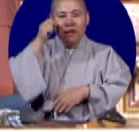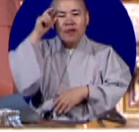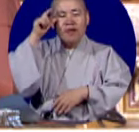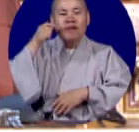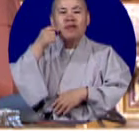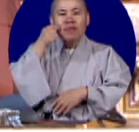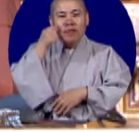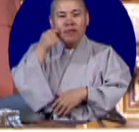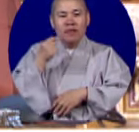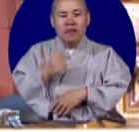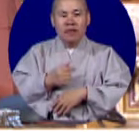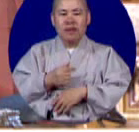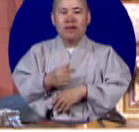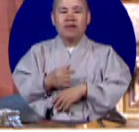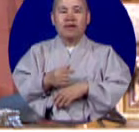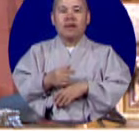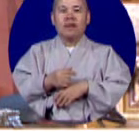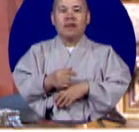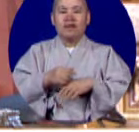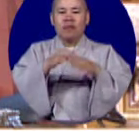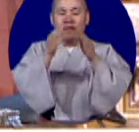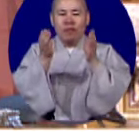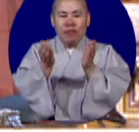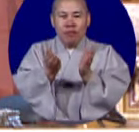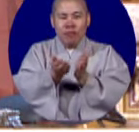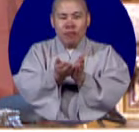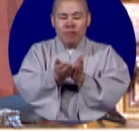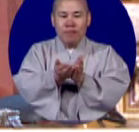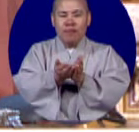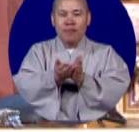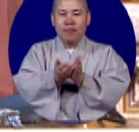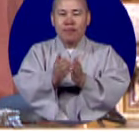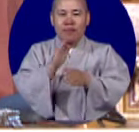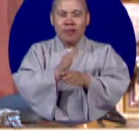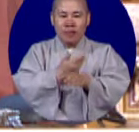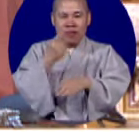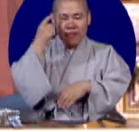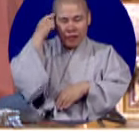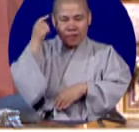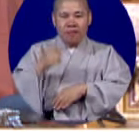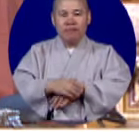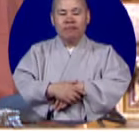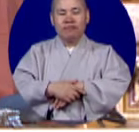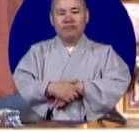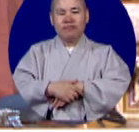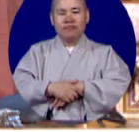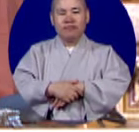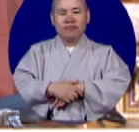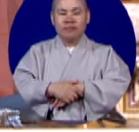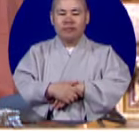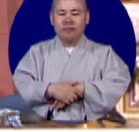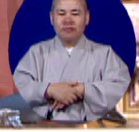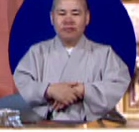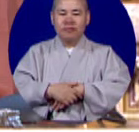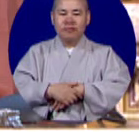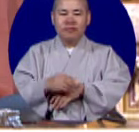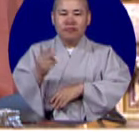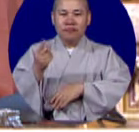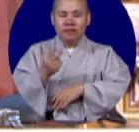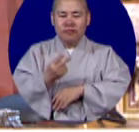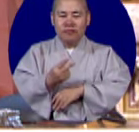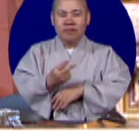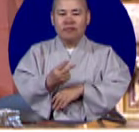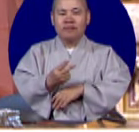깨닫는다. 이건 다 그거는 망상이다 이거죠. 그리고